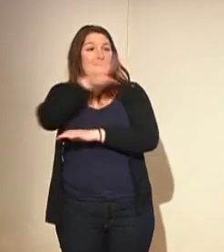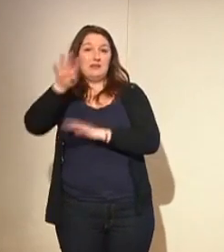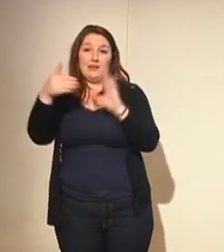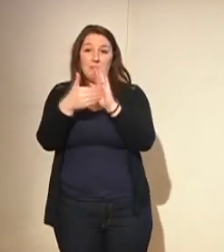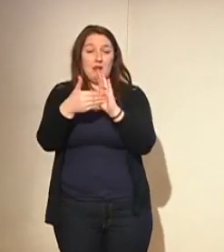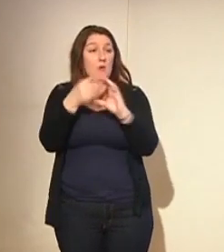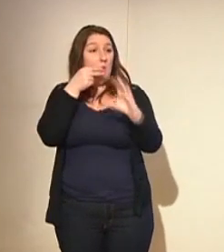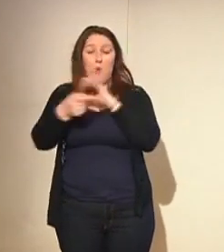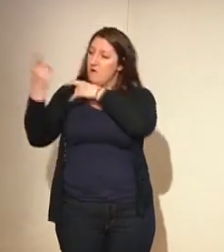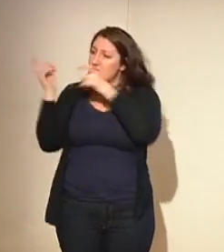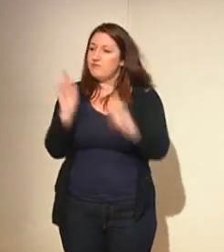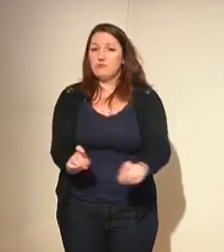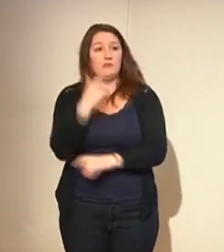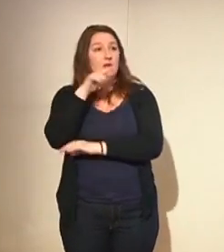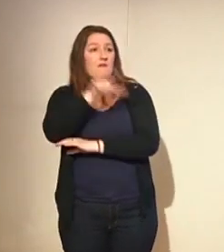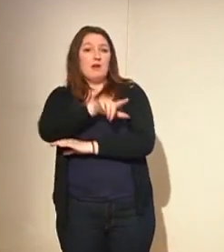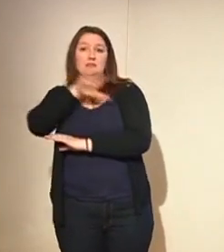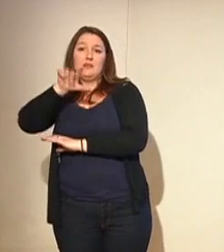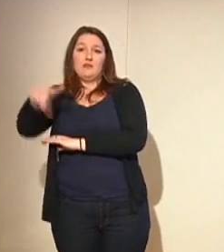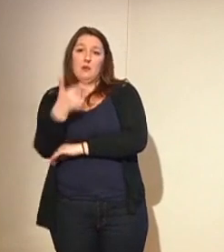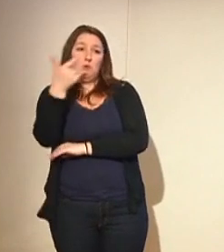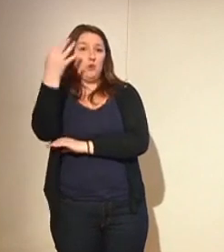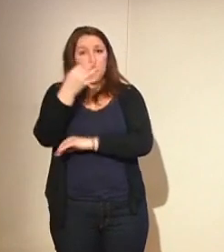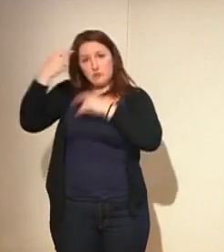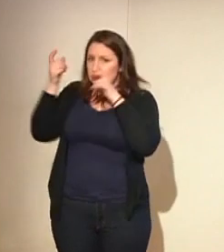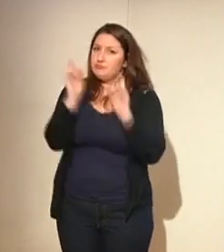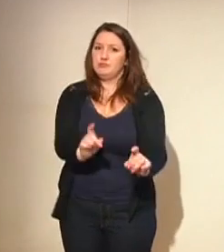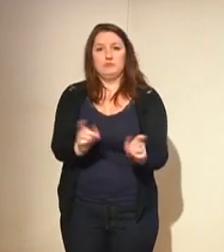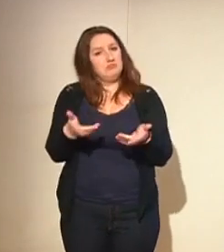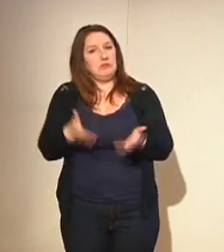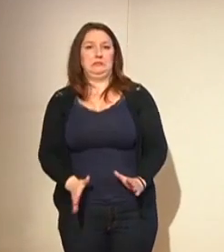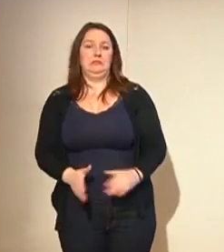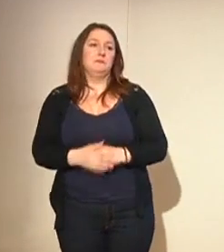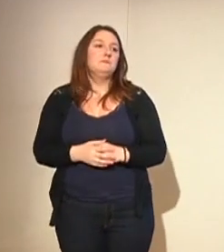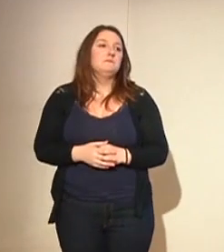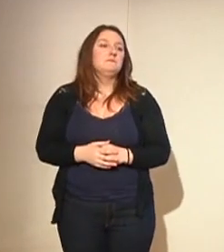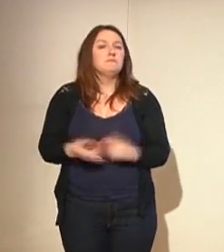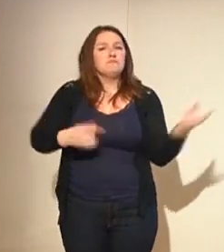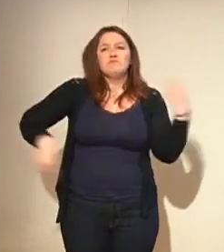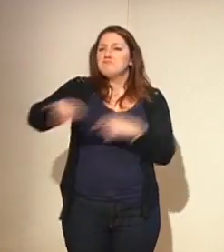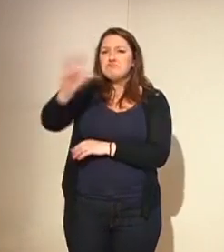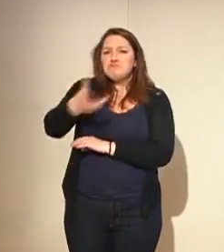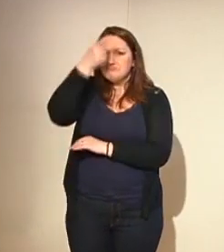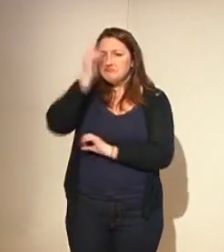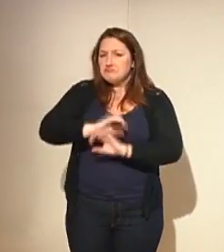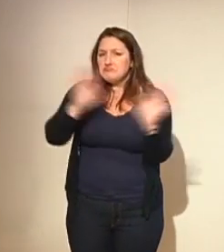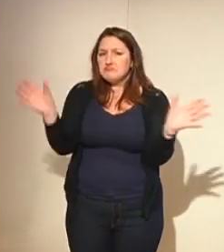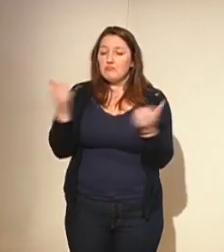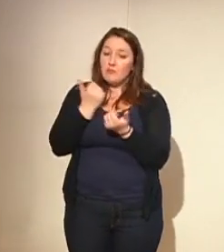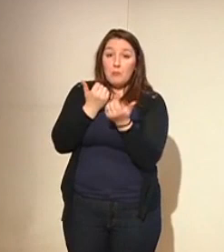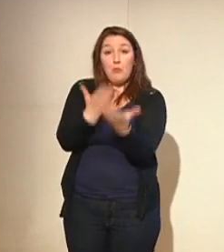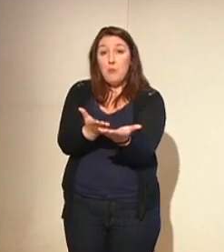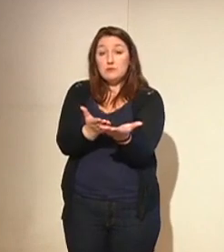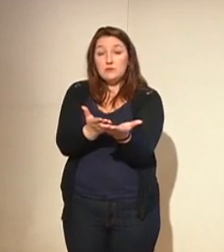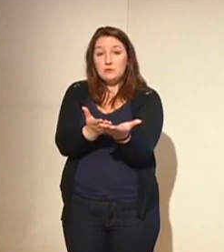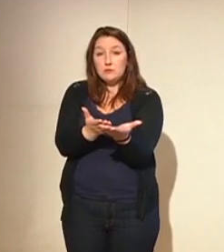baisse de l'ordre de 25,2 % vous l'avez compris cette proposition va plus